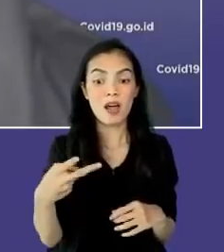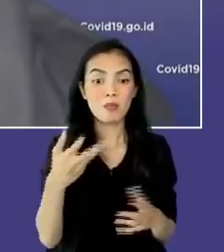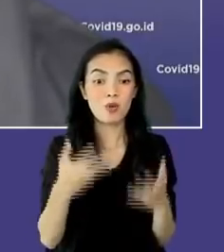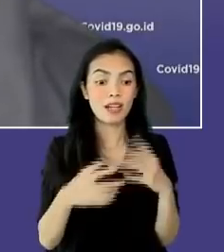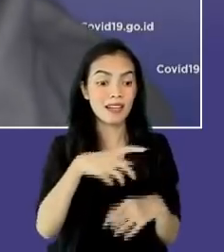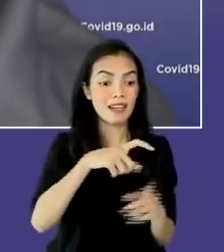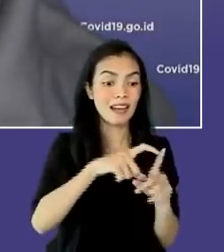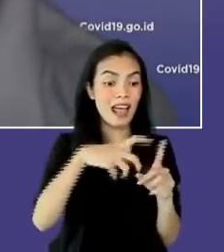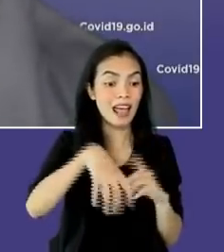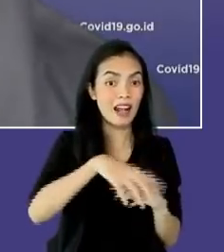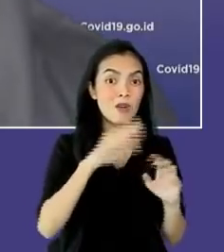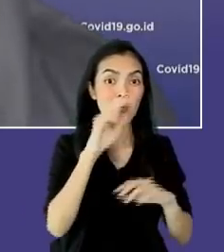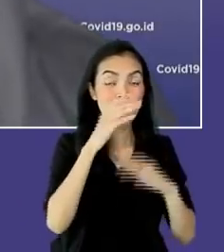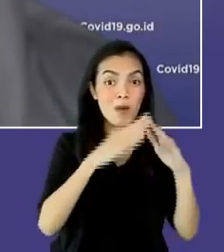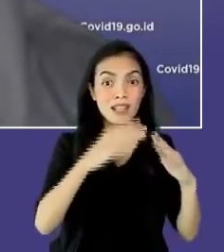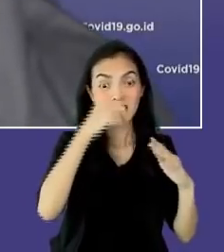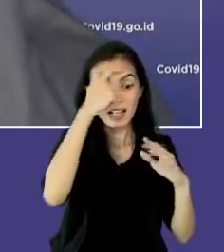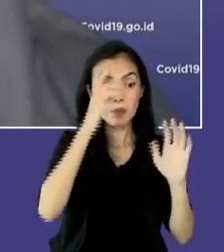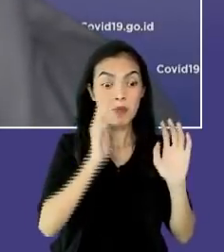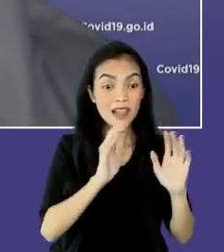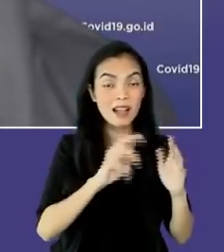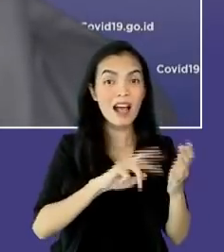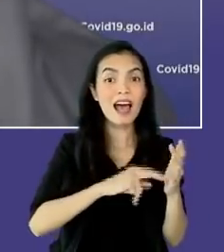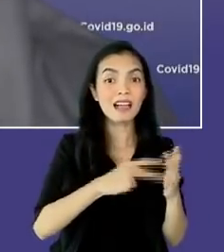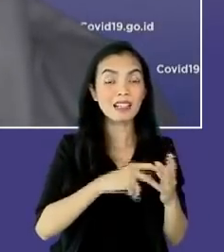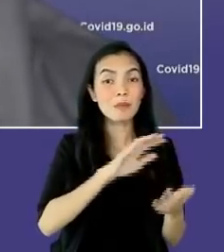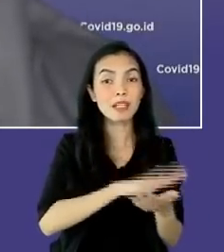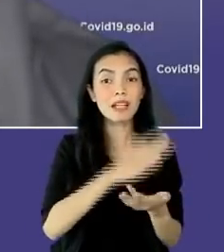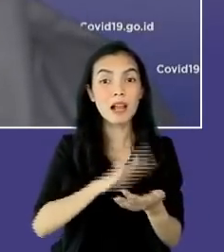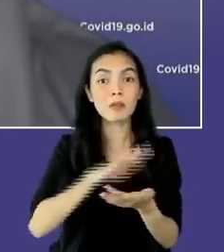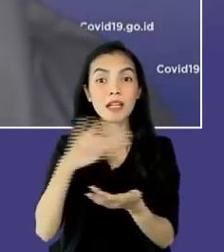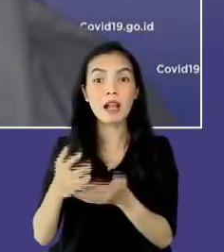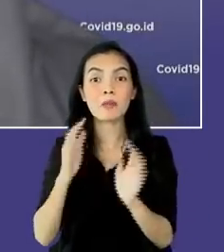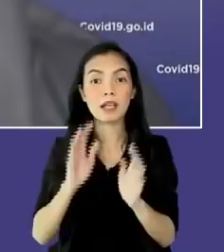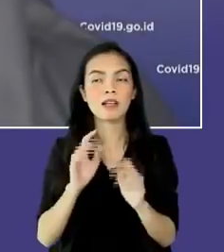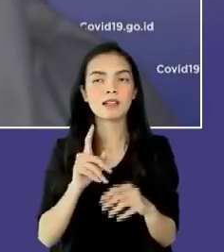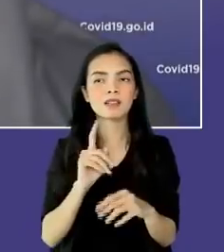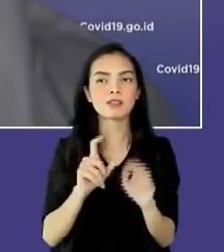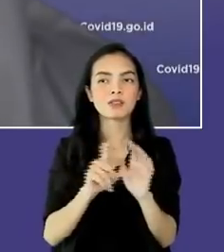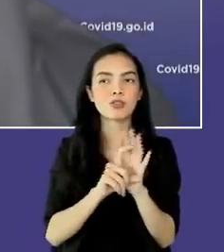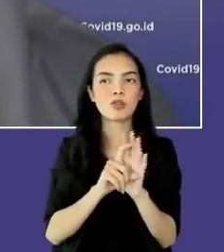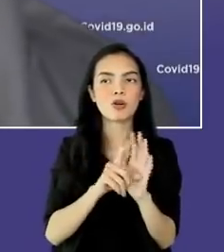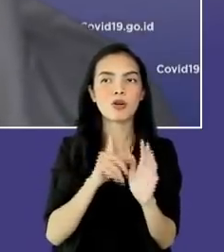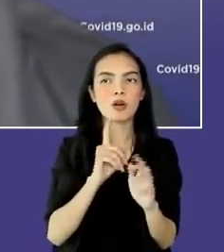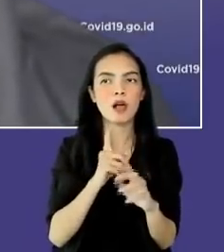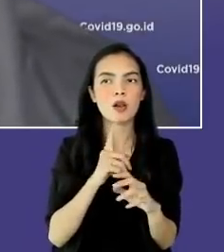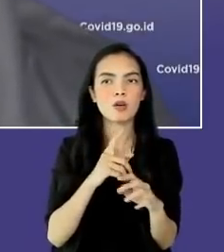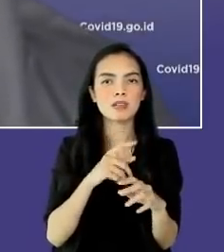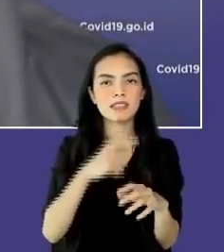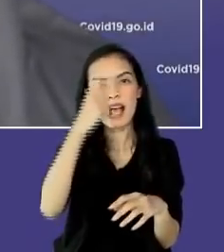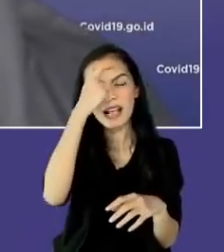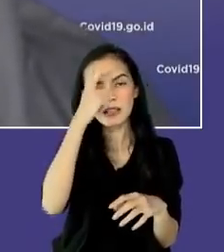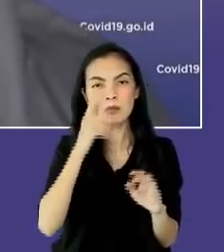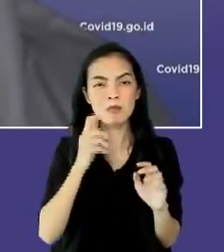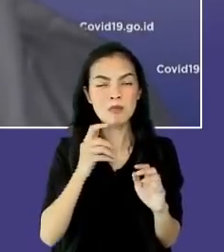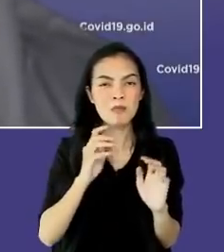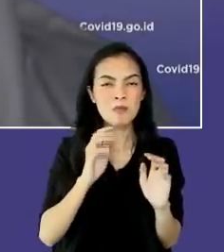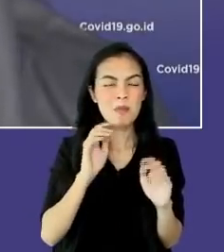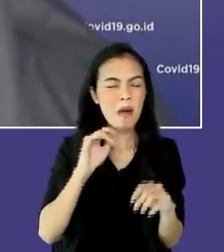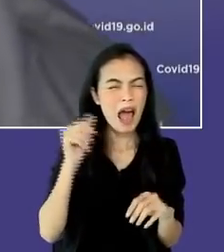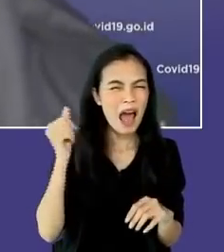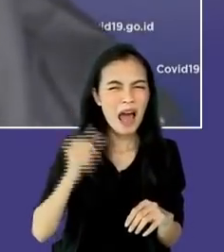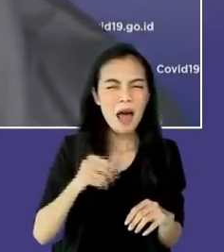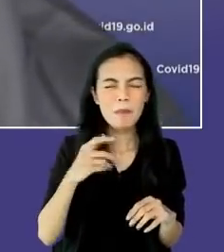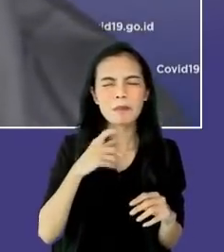sakit, kemungkinannya kan ceritanya akan lebih banyak. Karena kan udah yang terminal-terminal, pasti larinya ke rumah sakit yang parah dengan sendirinya ya. Oke, lanjut